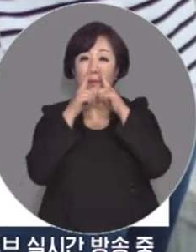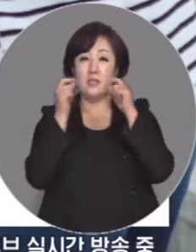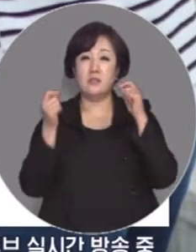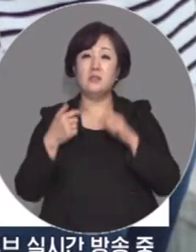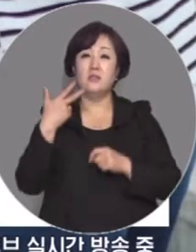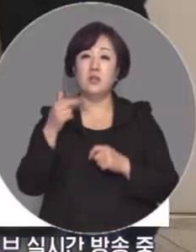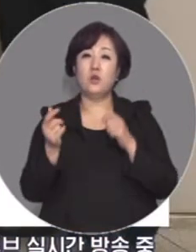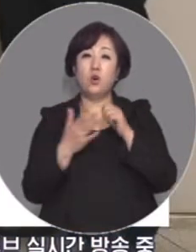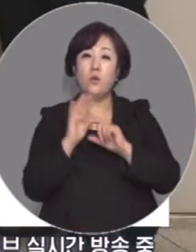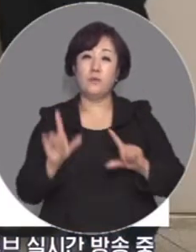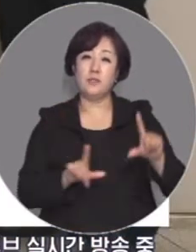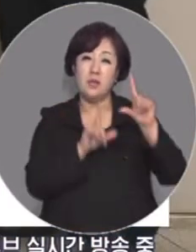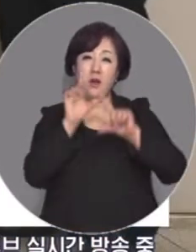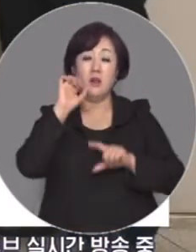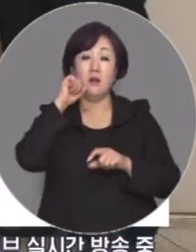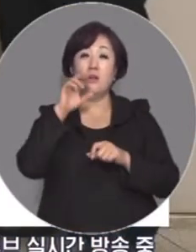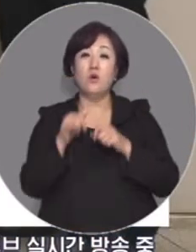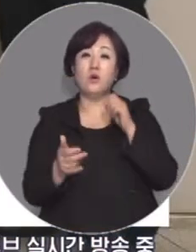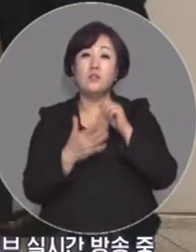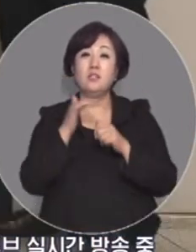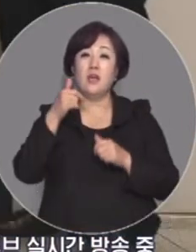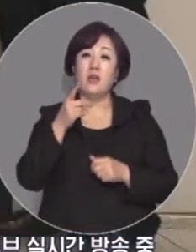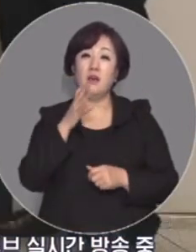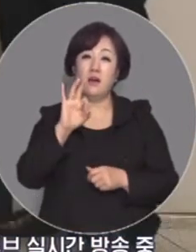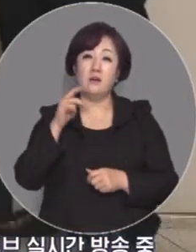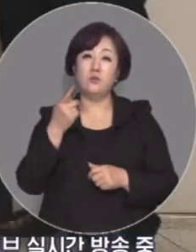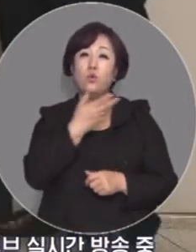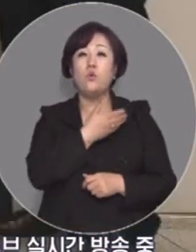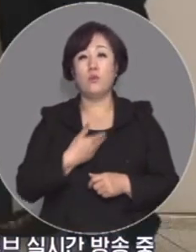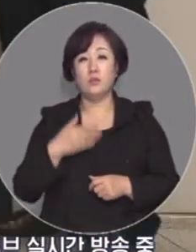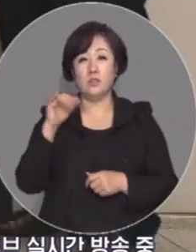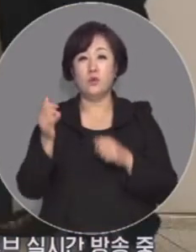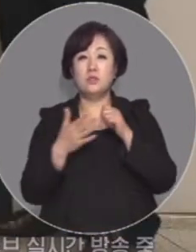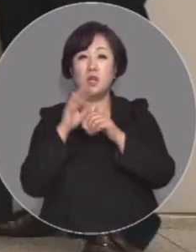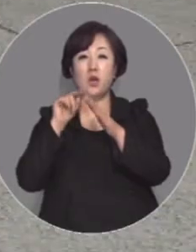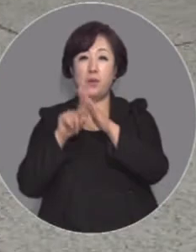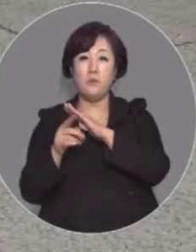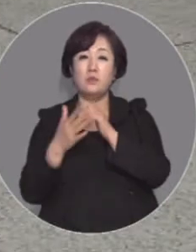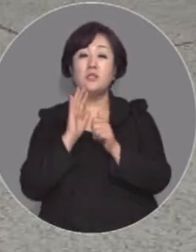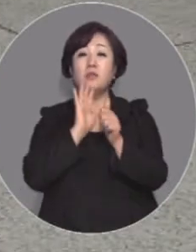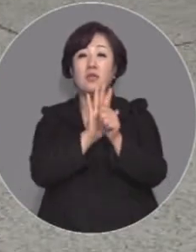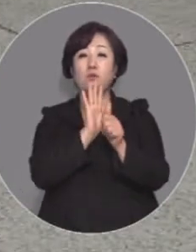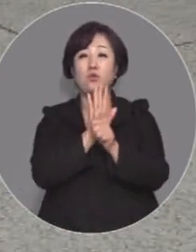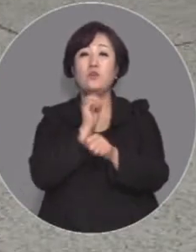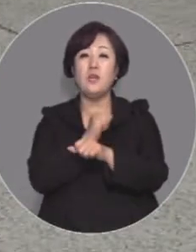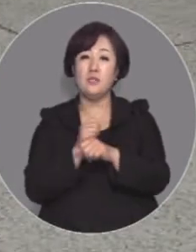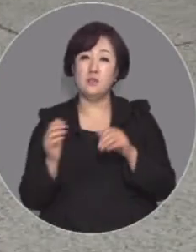저소득층 아이들을 위해서 달라며 강동동 행정 복지 센터 를 찾아 기부했습니다